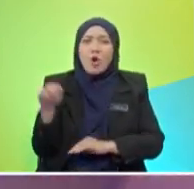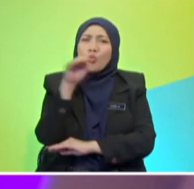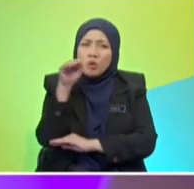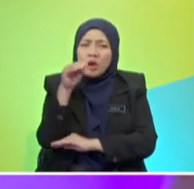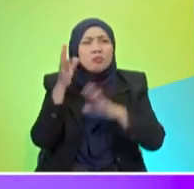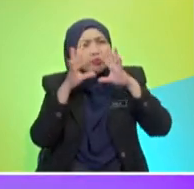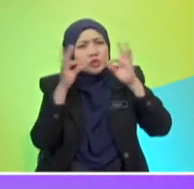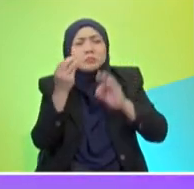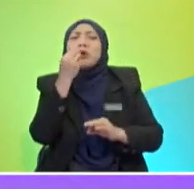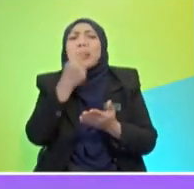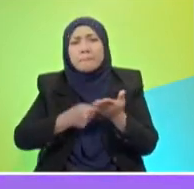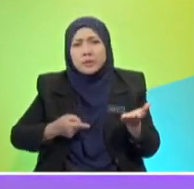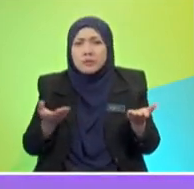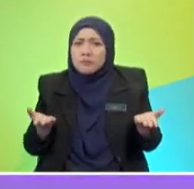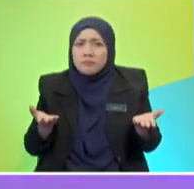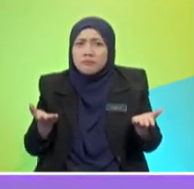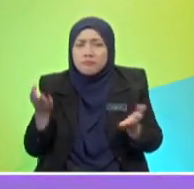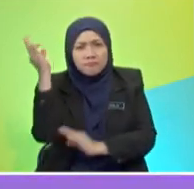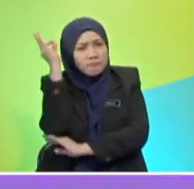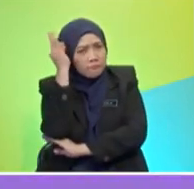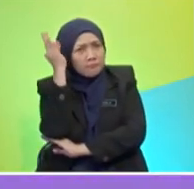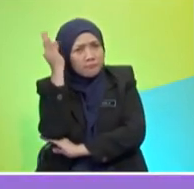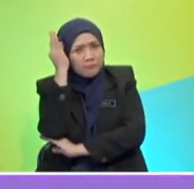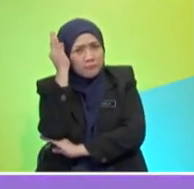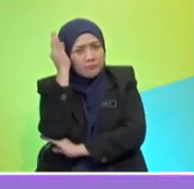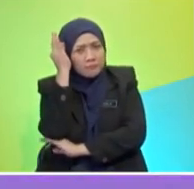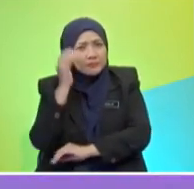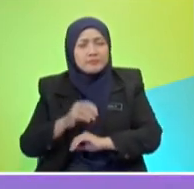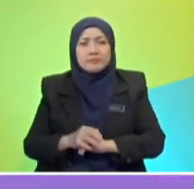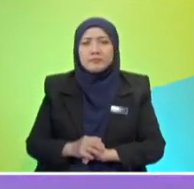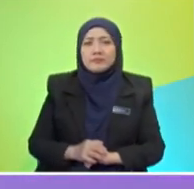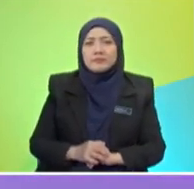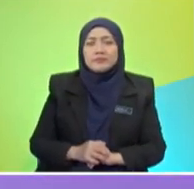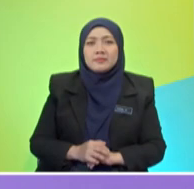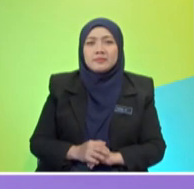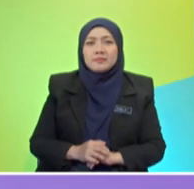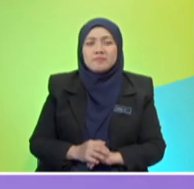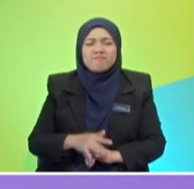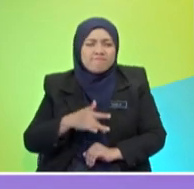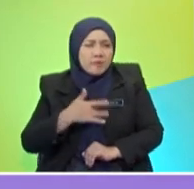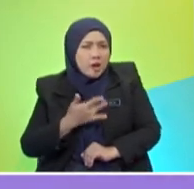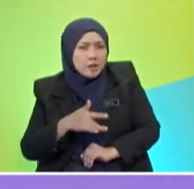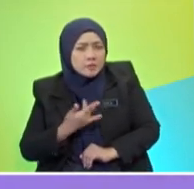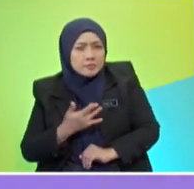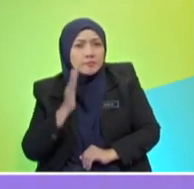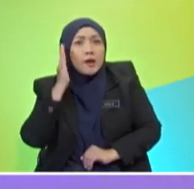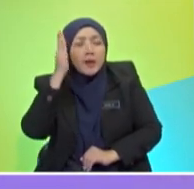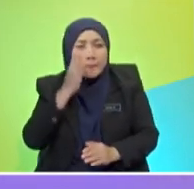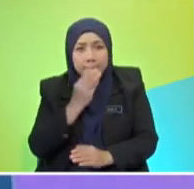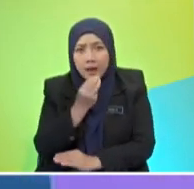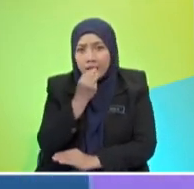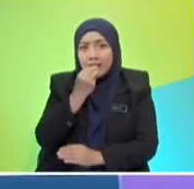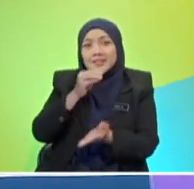apa? Saya rasa ular atau kucing tu Sean ramalkan. Saya ramal akan makan tikus,